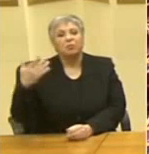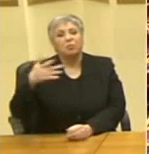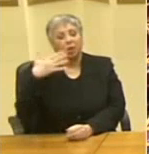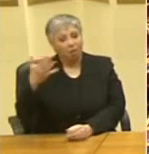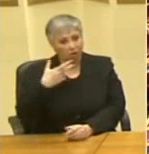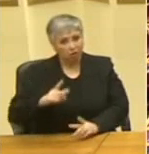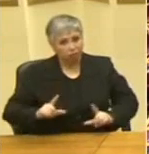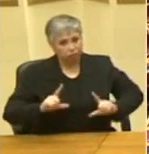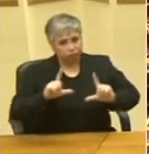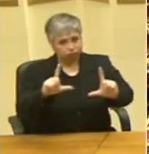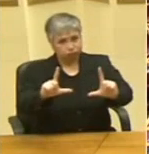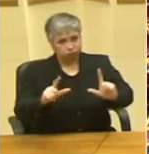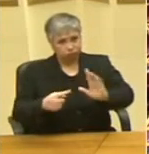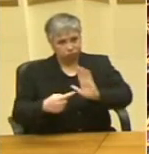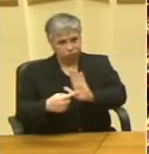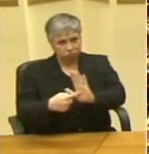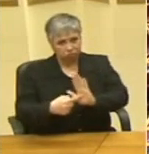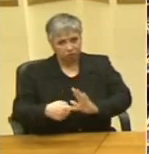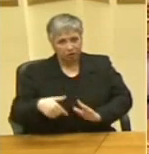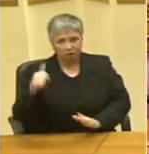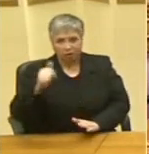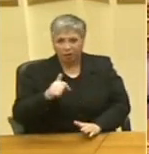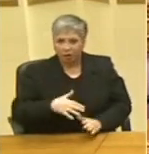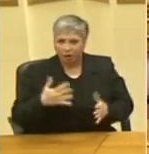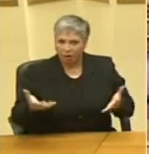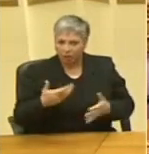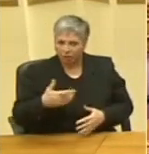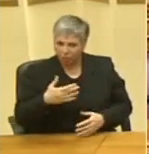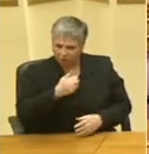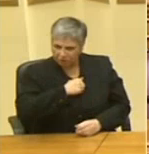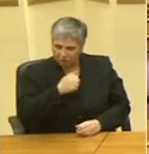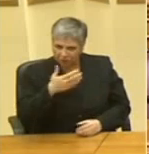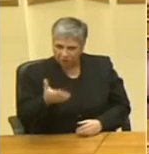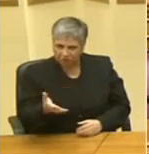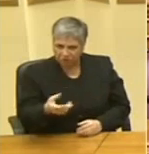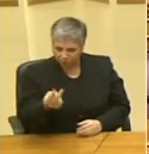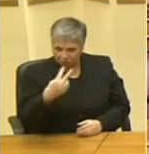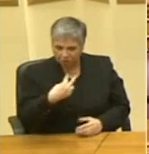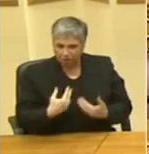Και ότι είχα ένα πικρό ποτήρι να χειριστώ, κύριε Μητσοτάκη, πραγματικά το πιστεύετε αυτό?